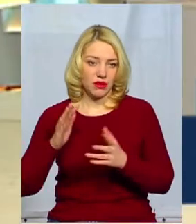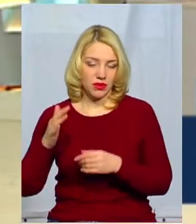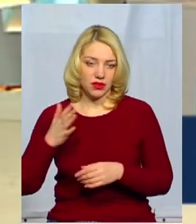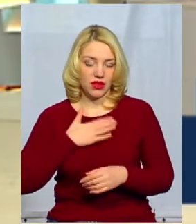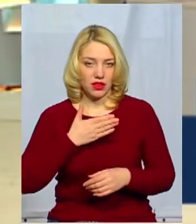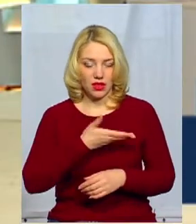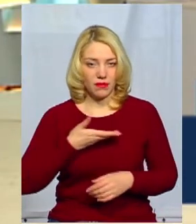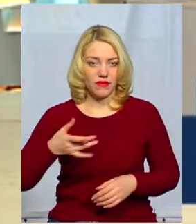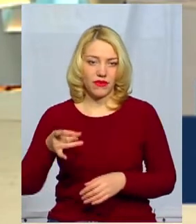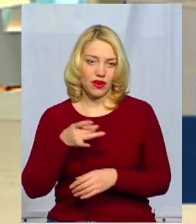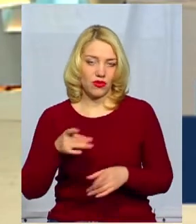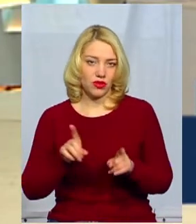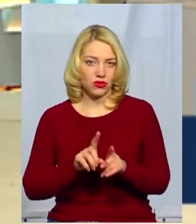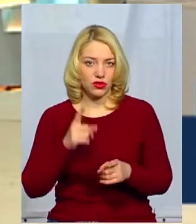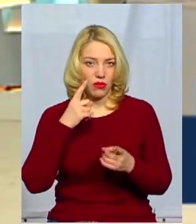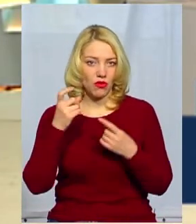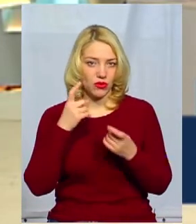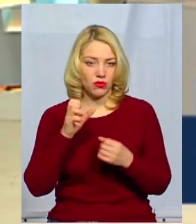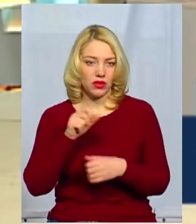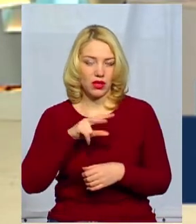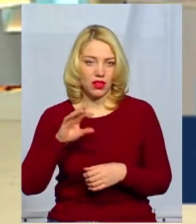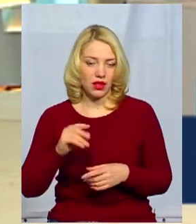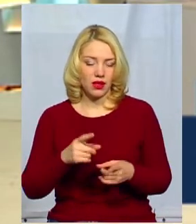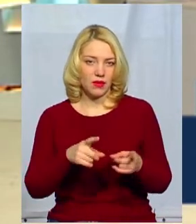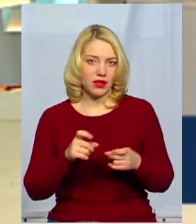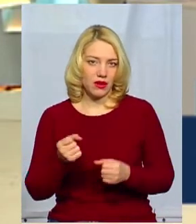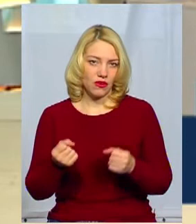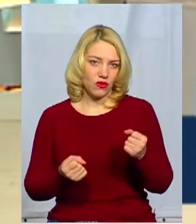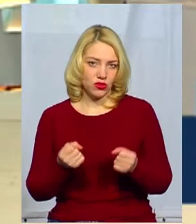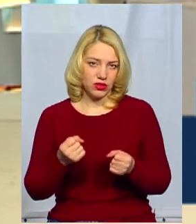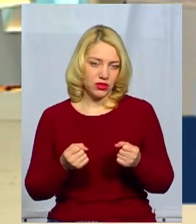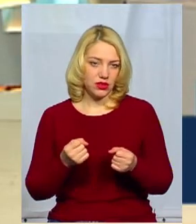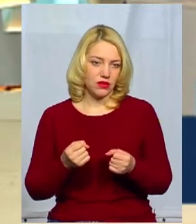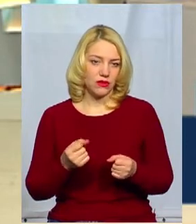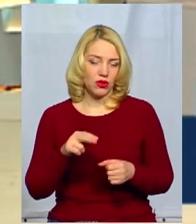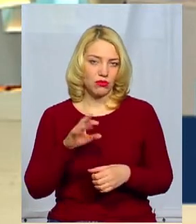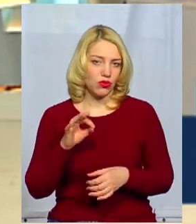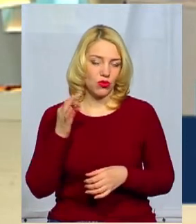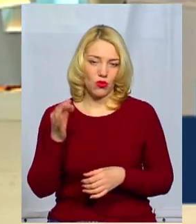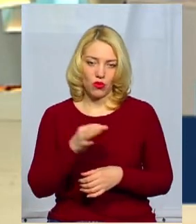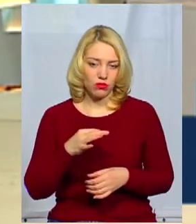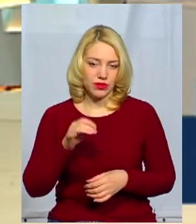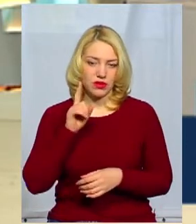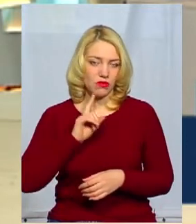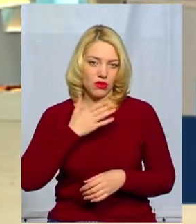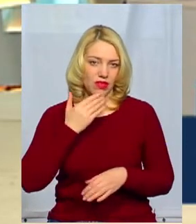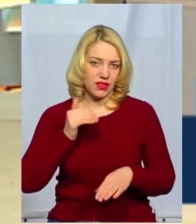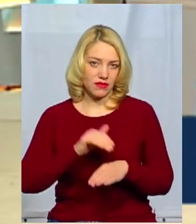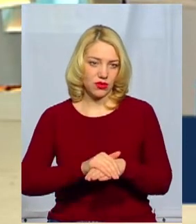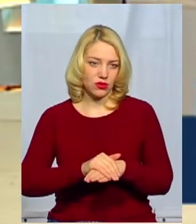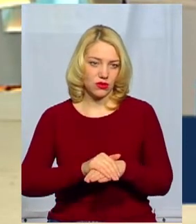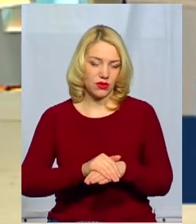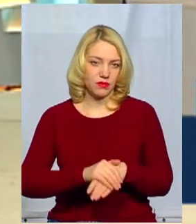в районах також повідомляють, але притягнень водіїв поки по області не зафіксовано.